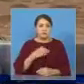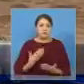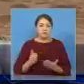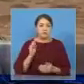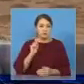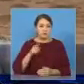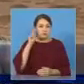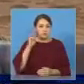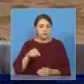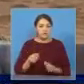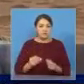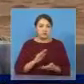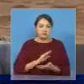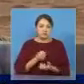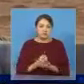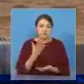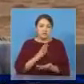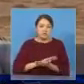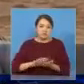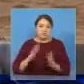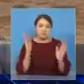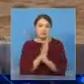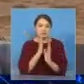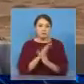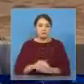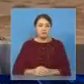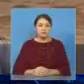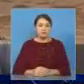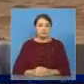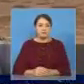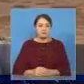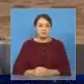будут знать цену чистоте, цену экологии, цену этой природе.